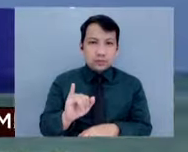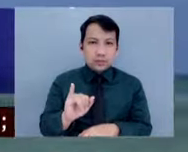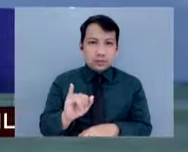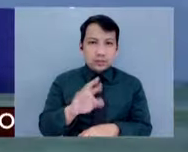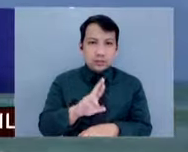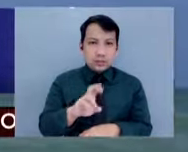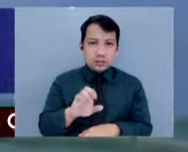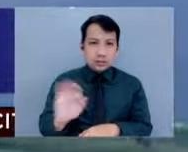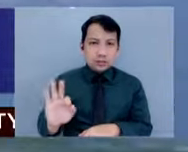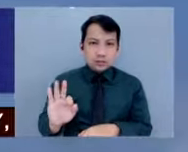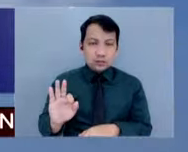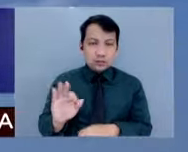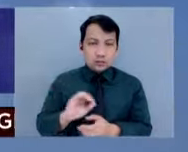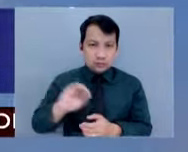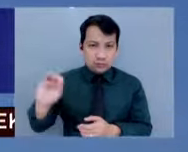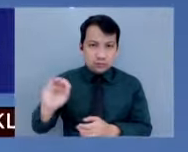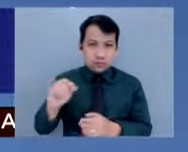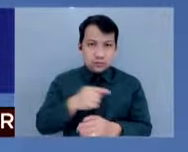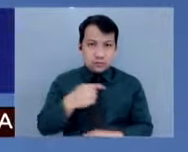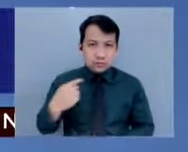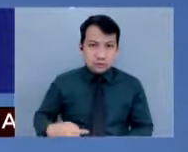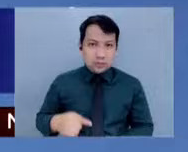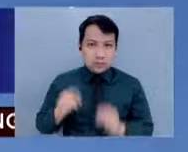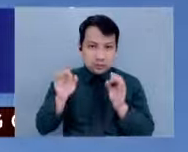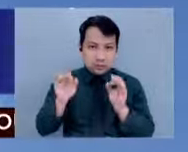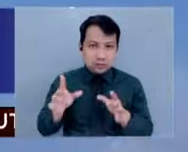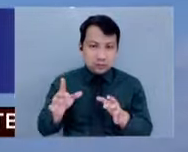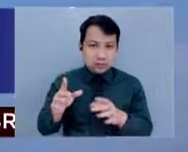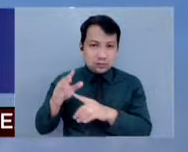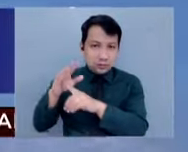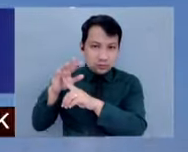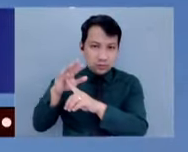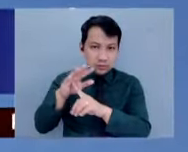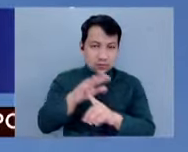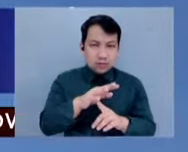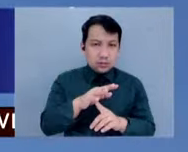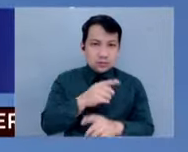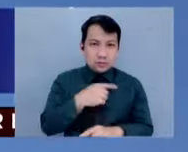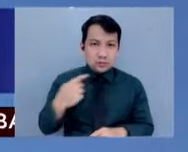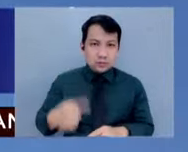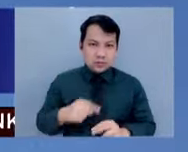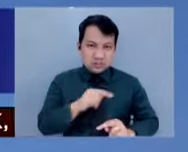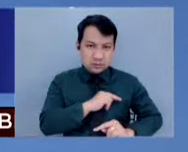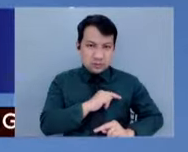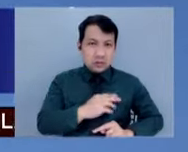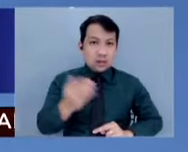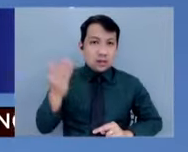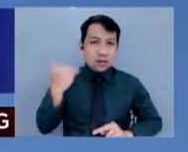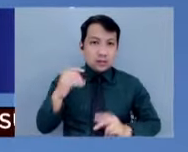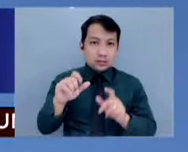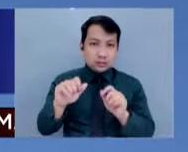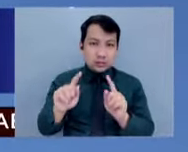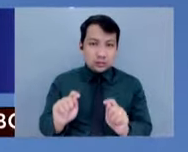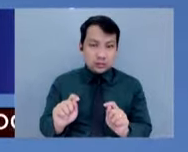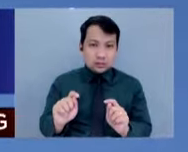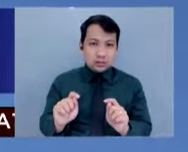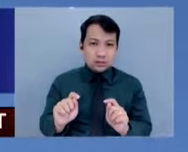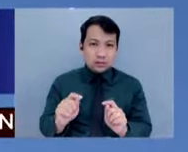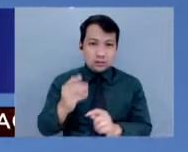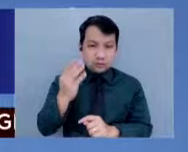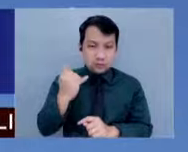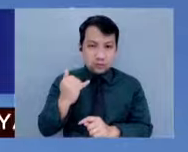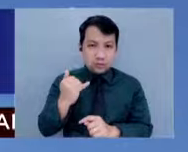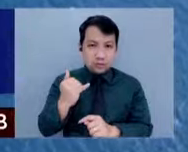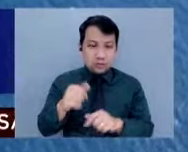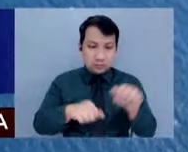China. Nangyari ang delikadong pagmaniobra ng helicopter ng Chinese Navy nito lang Sabado sa gitna ng maritime assessment